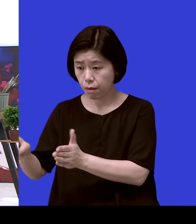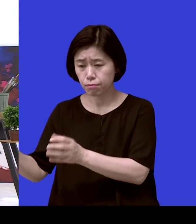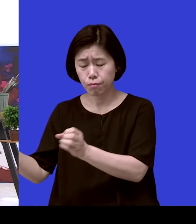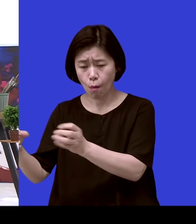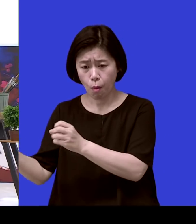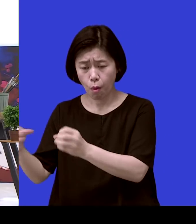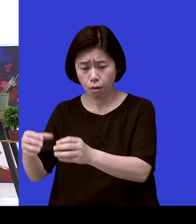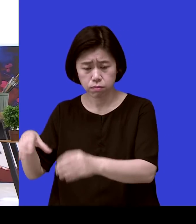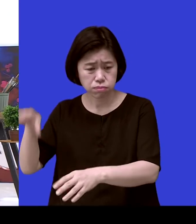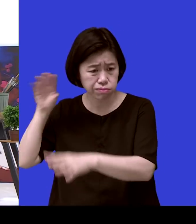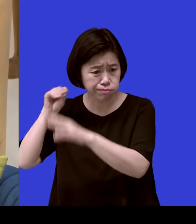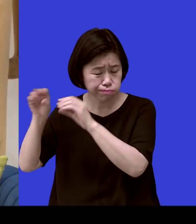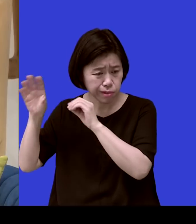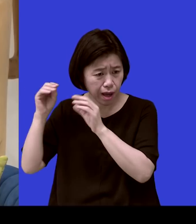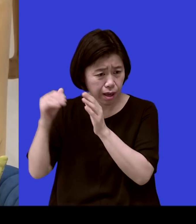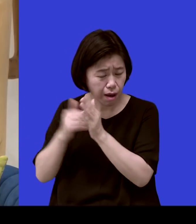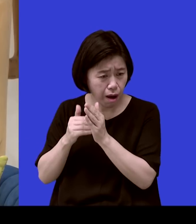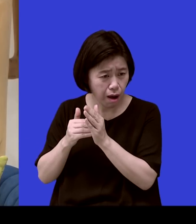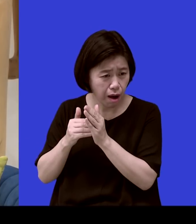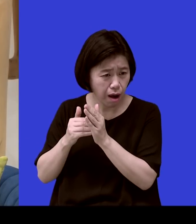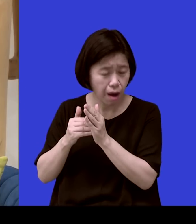말씀을 딱 듣는 순간에